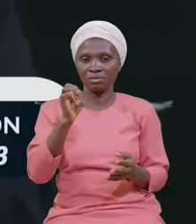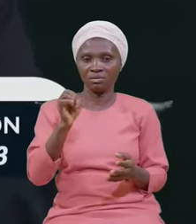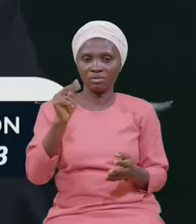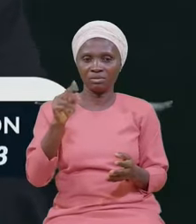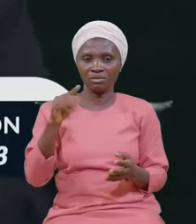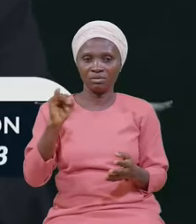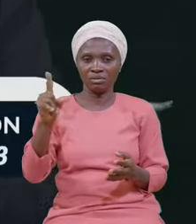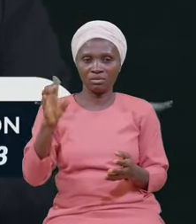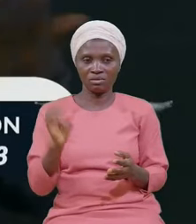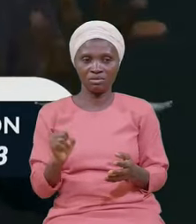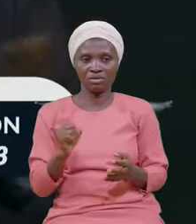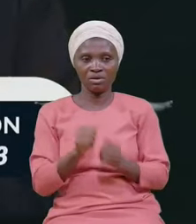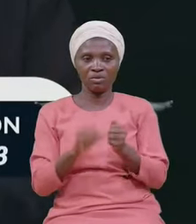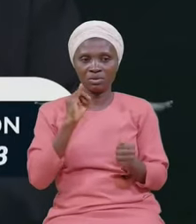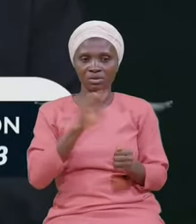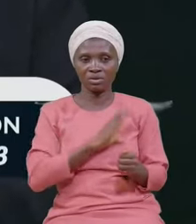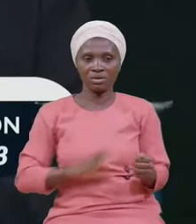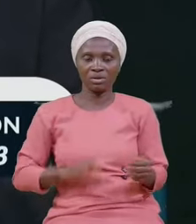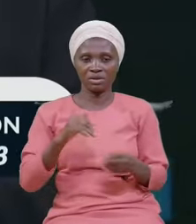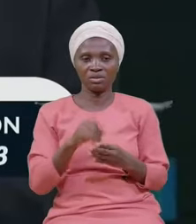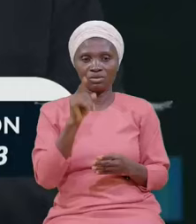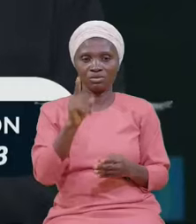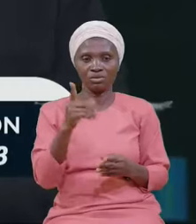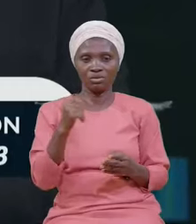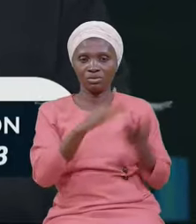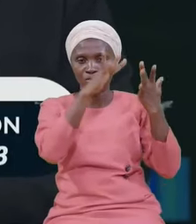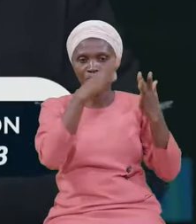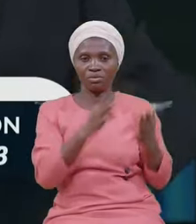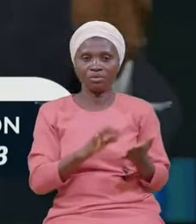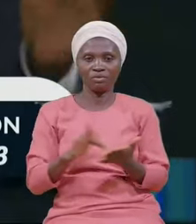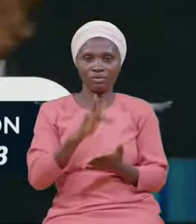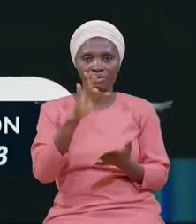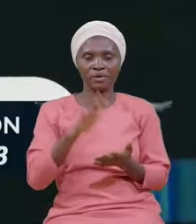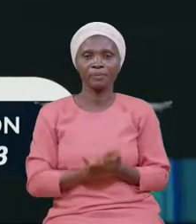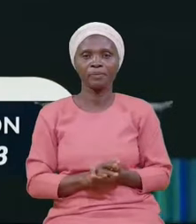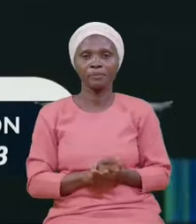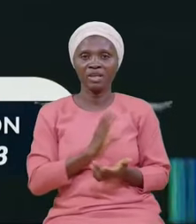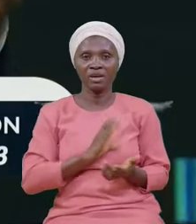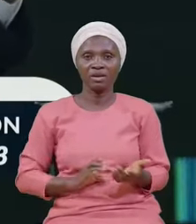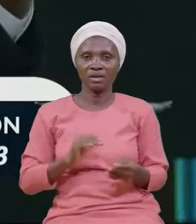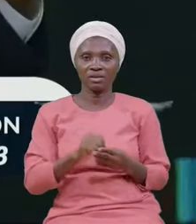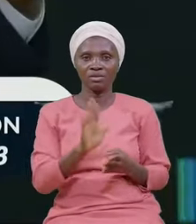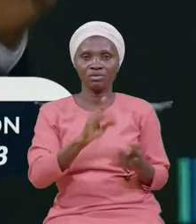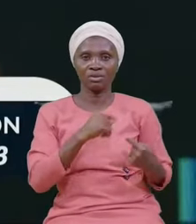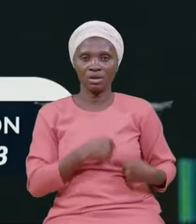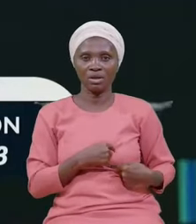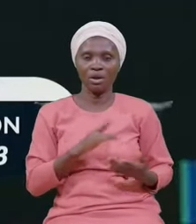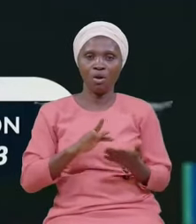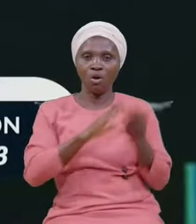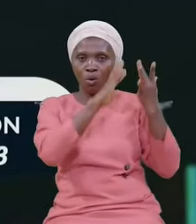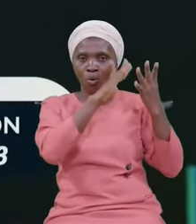l'espérance de la gloire. Christ dans ton cœur, l'espérance de la gloire. Christ dans ta